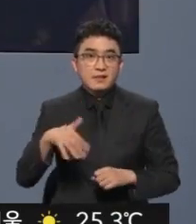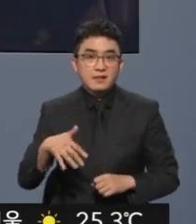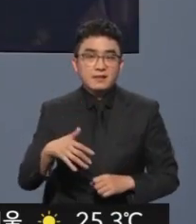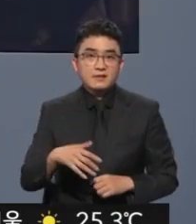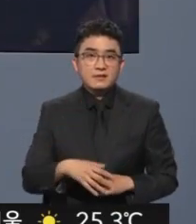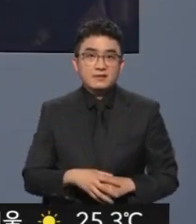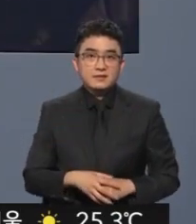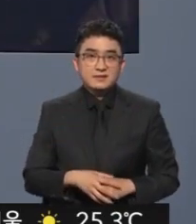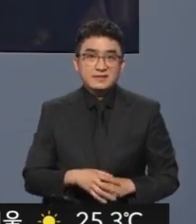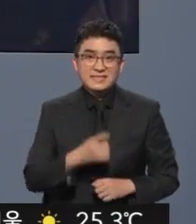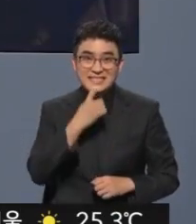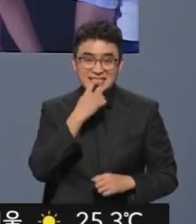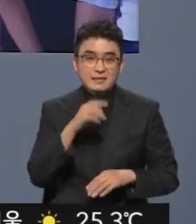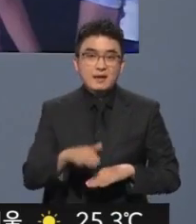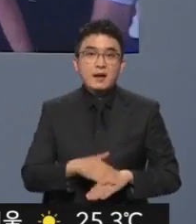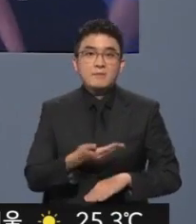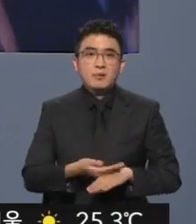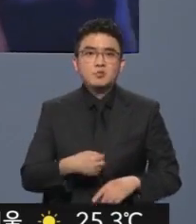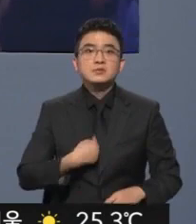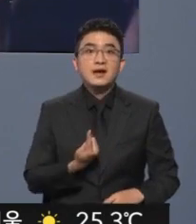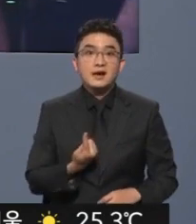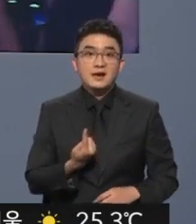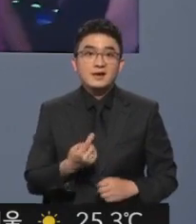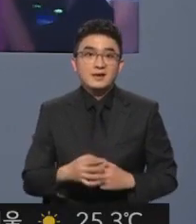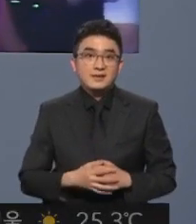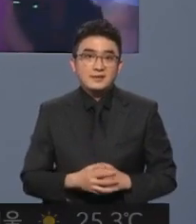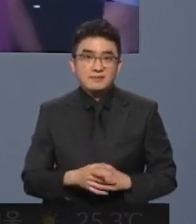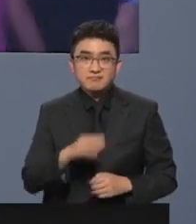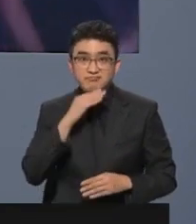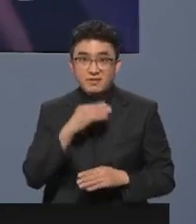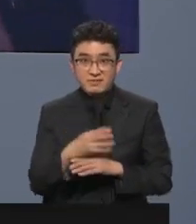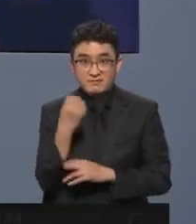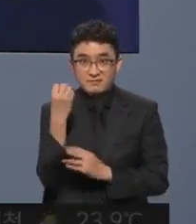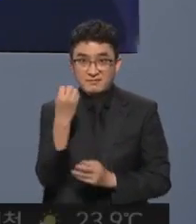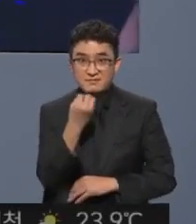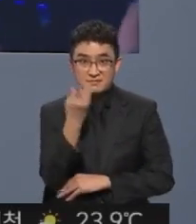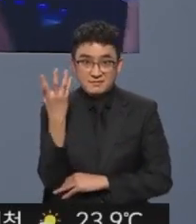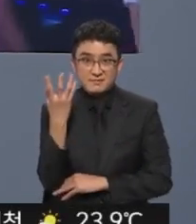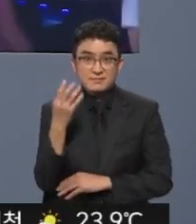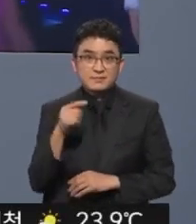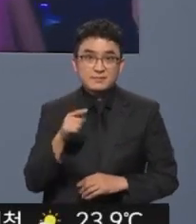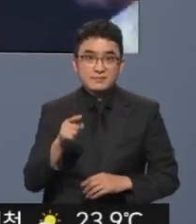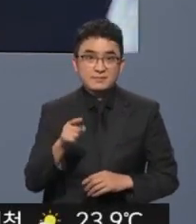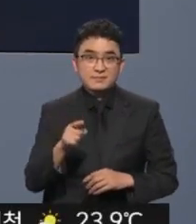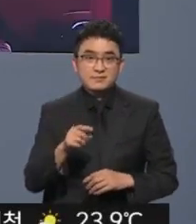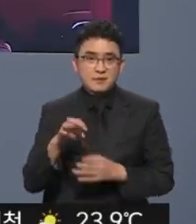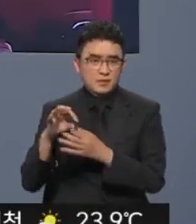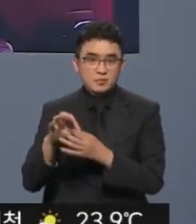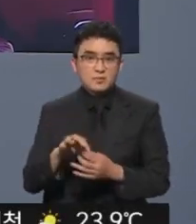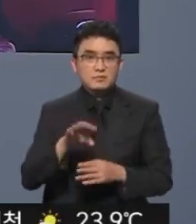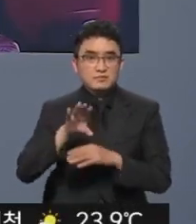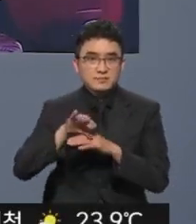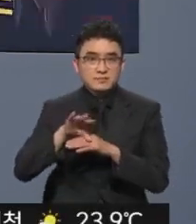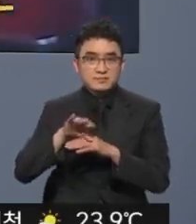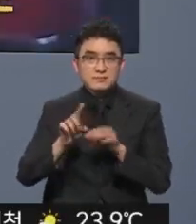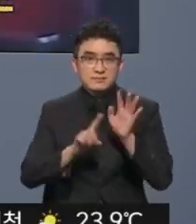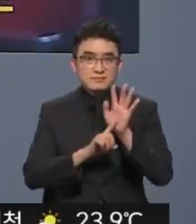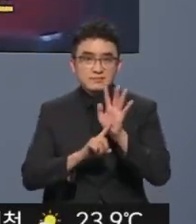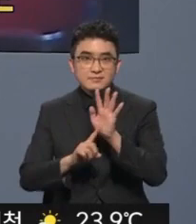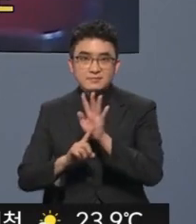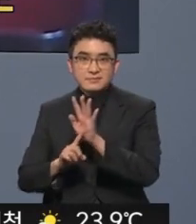흰색 양말을 신었다고 하데요 북한 매체도이 소녀를 계속해서 화면에 비췄고 김여정 부부장이 눈물을 훔친듯한